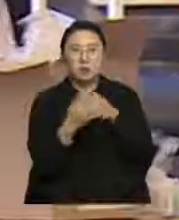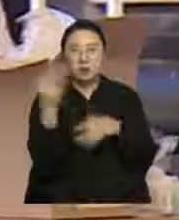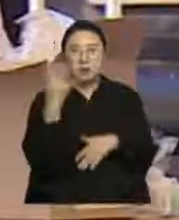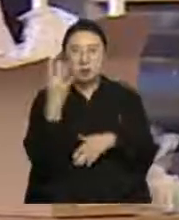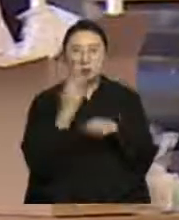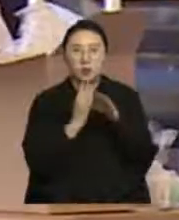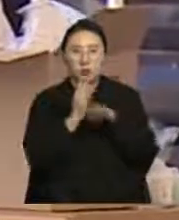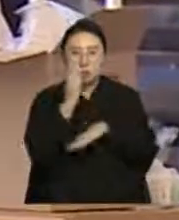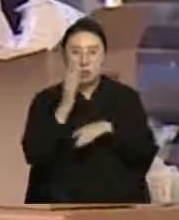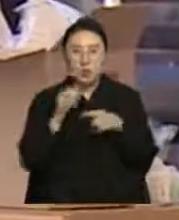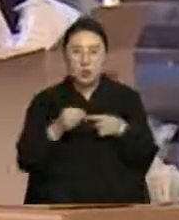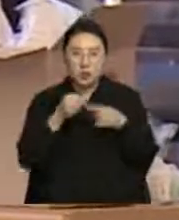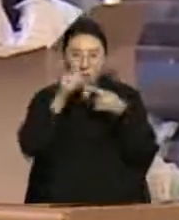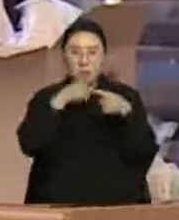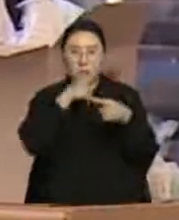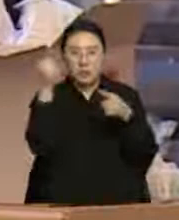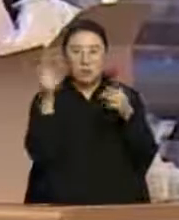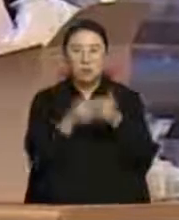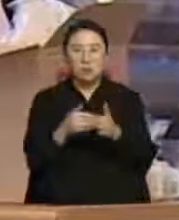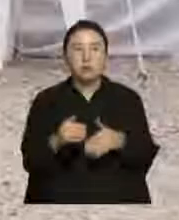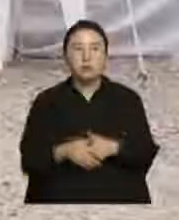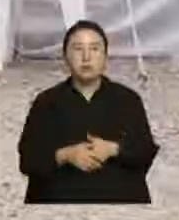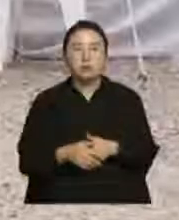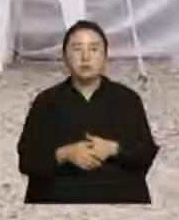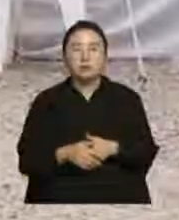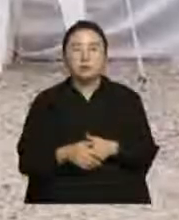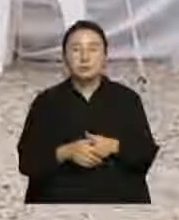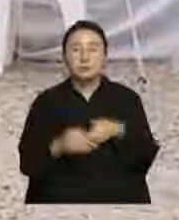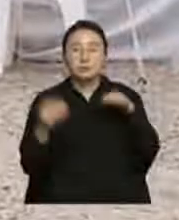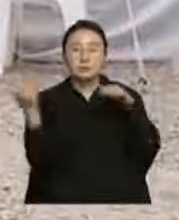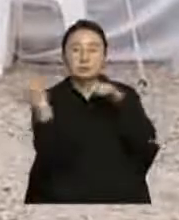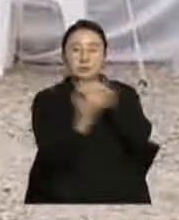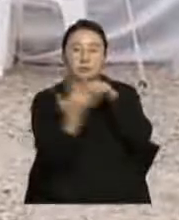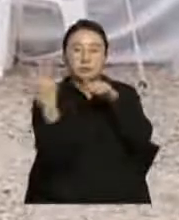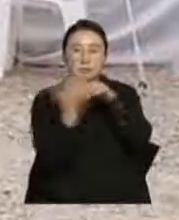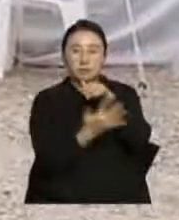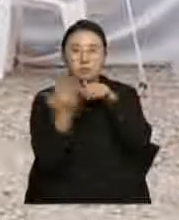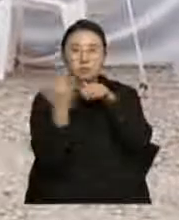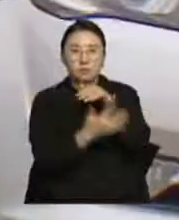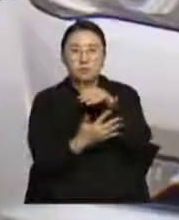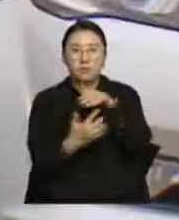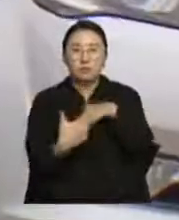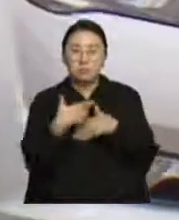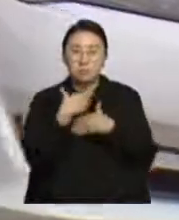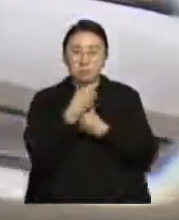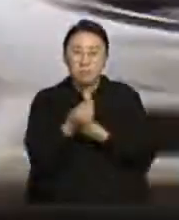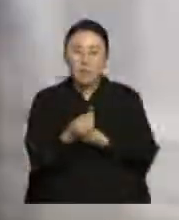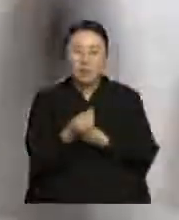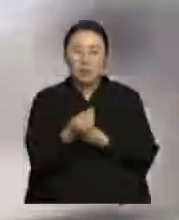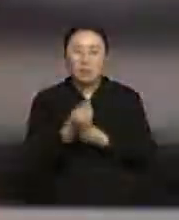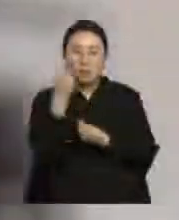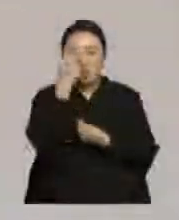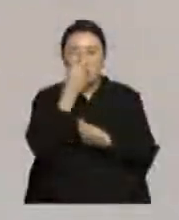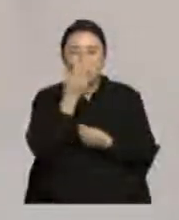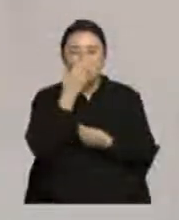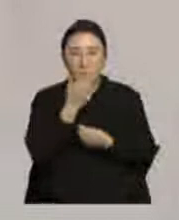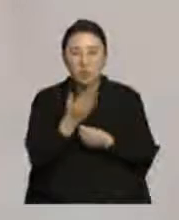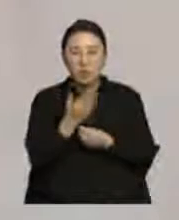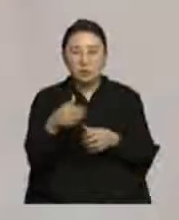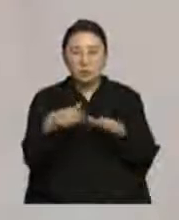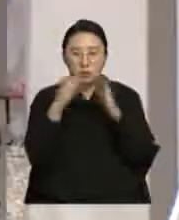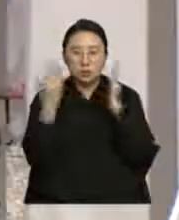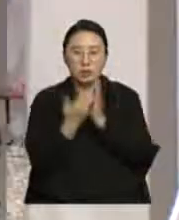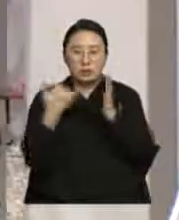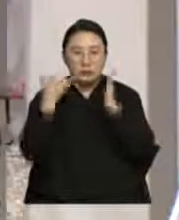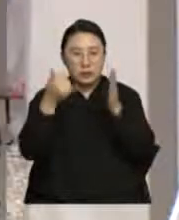4천여 표를 받아 1위를 차지했습니다. 드라이브 워킹스루 선별 진료소는 빠르고 안전한 검사가 가능해 전